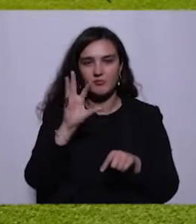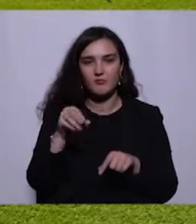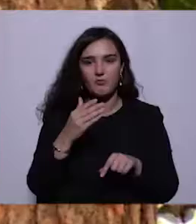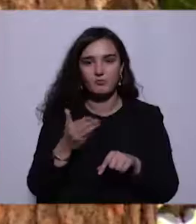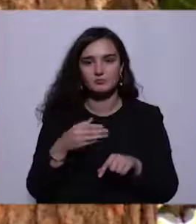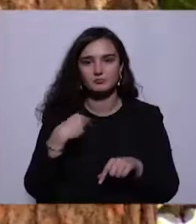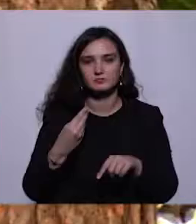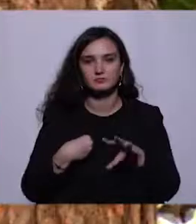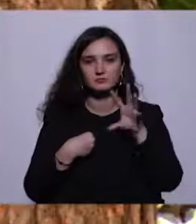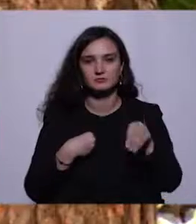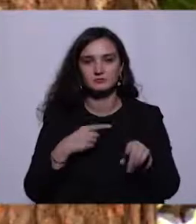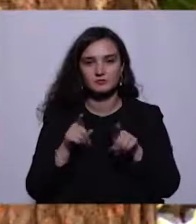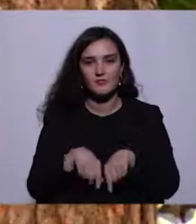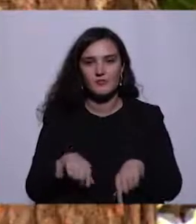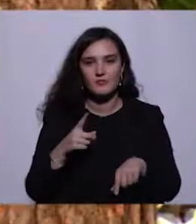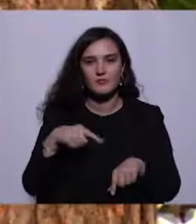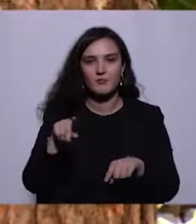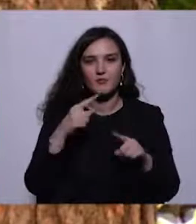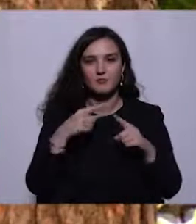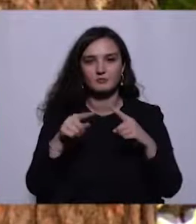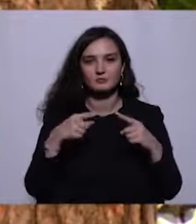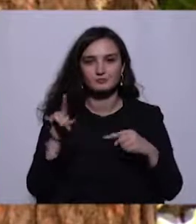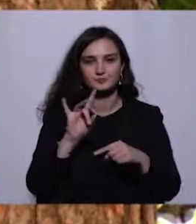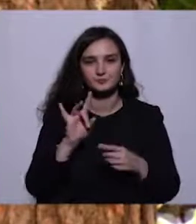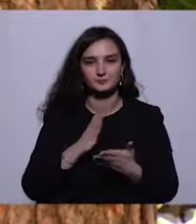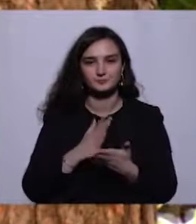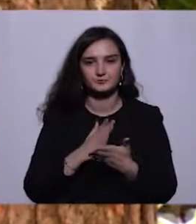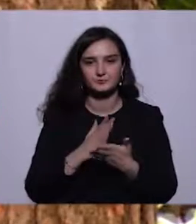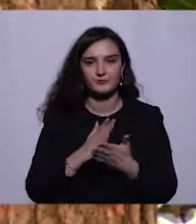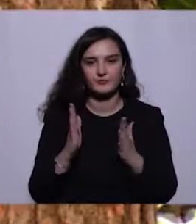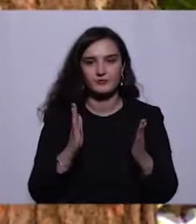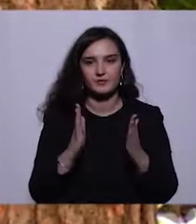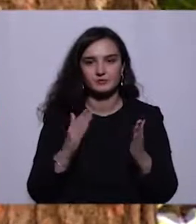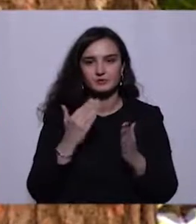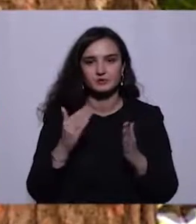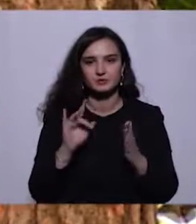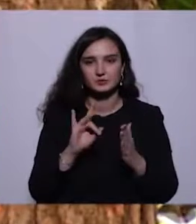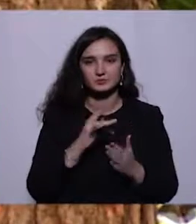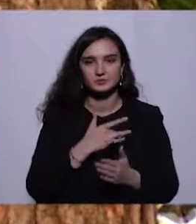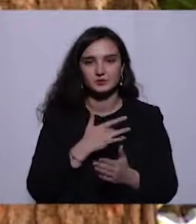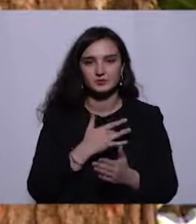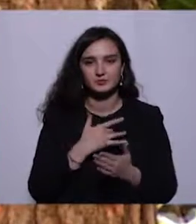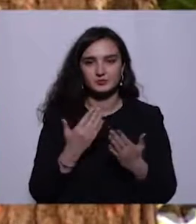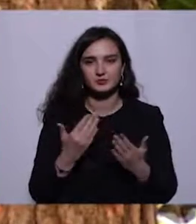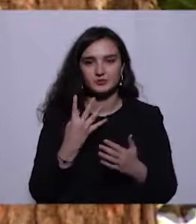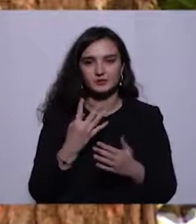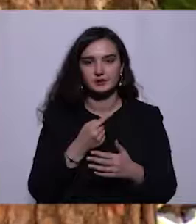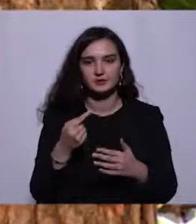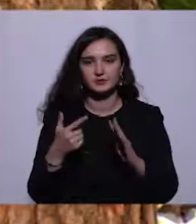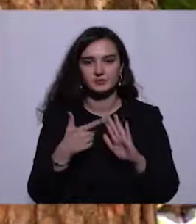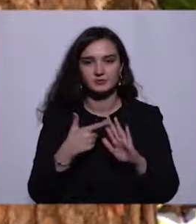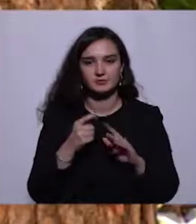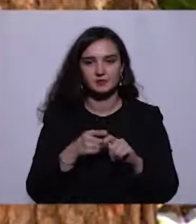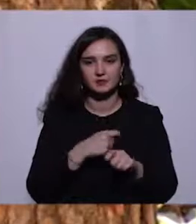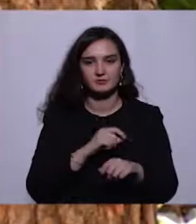გერმანიაში, საფრანგეთში. ისინი სხვადასხვა ზომის არიან. მერყეობს მათი ზომა დაახლოებით 4-დან